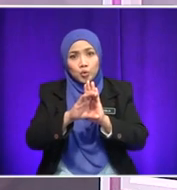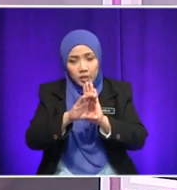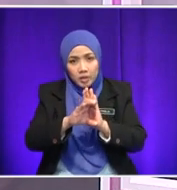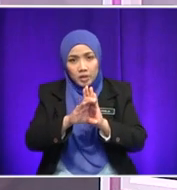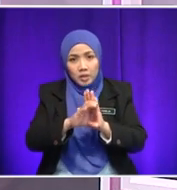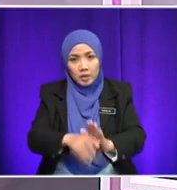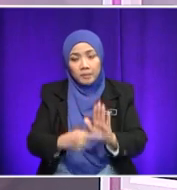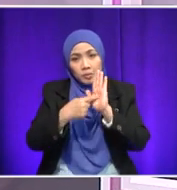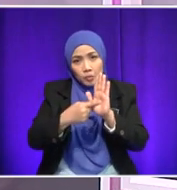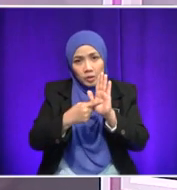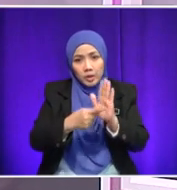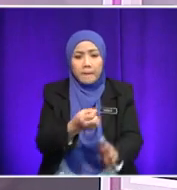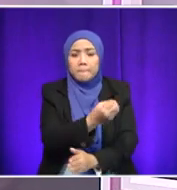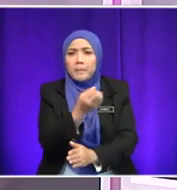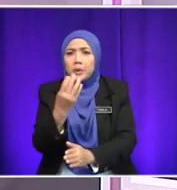tersebut